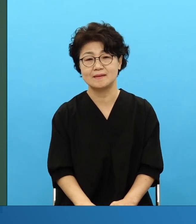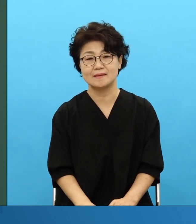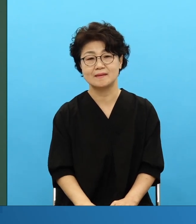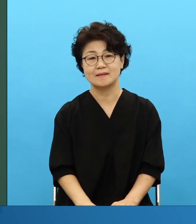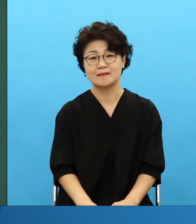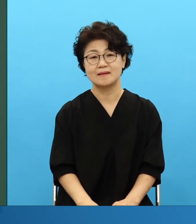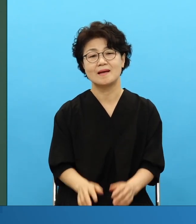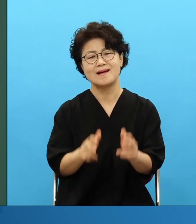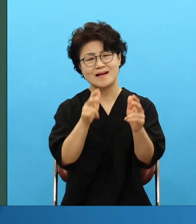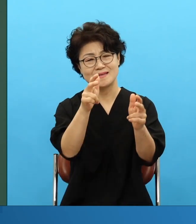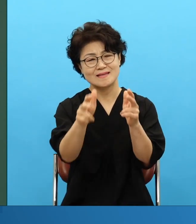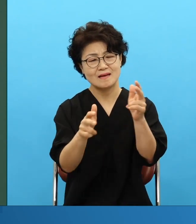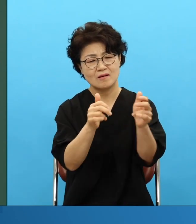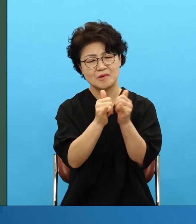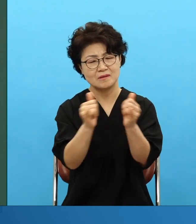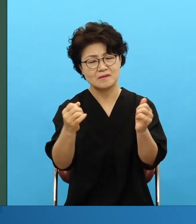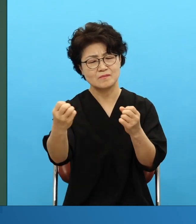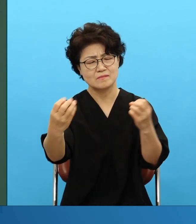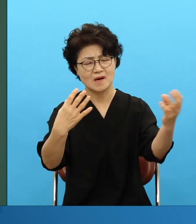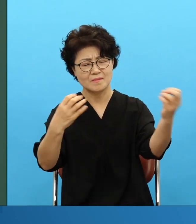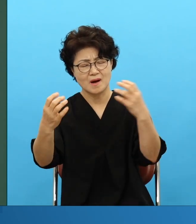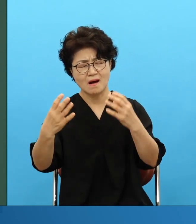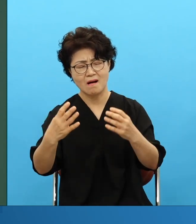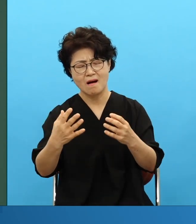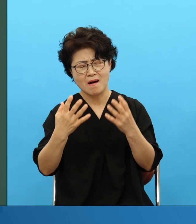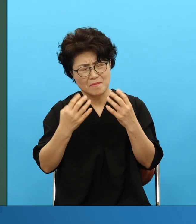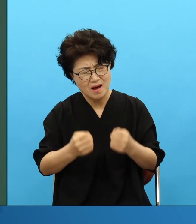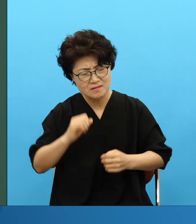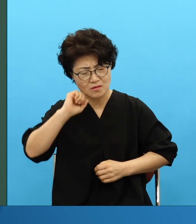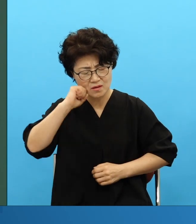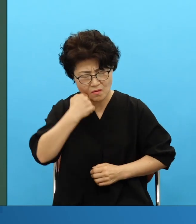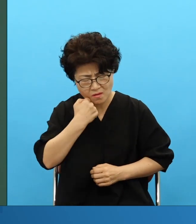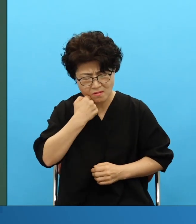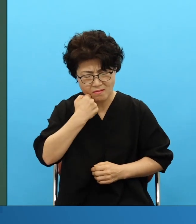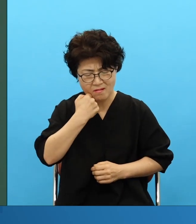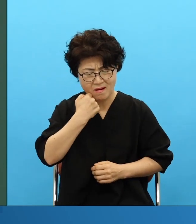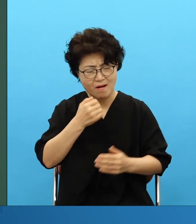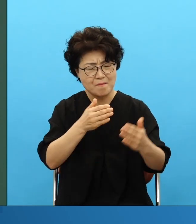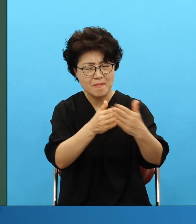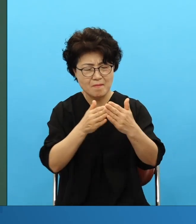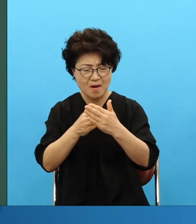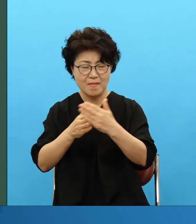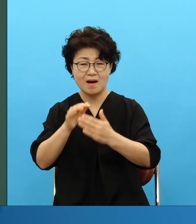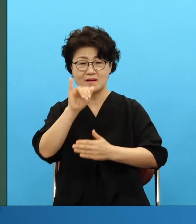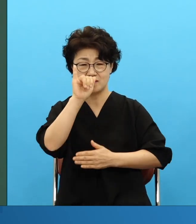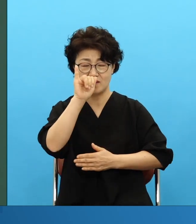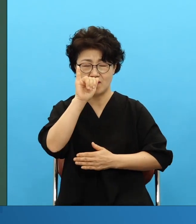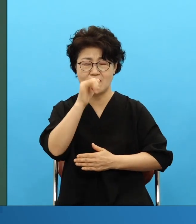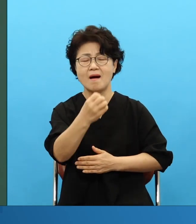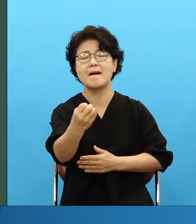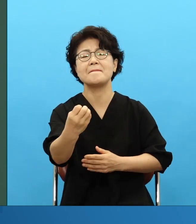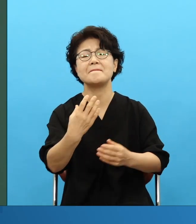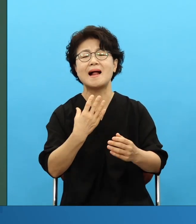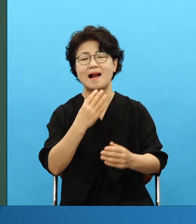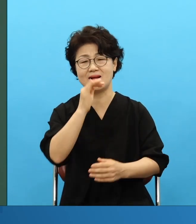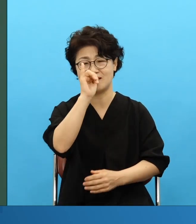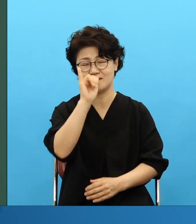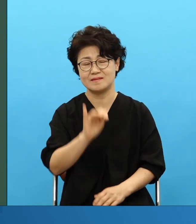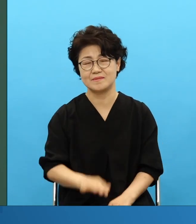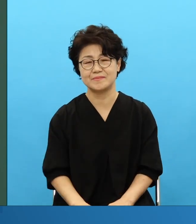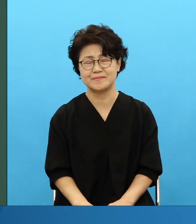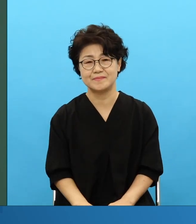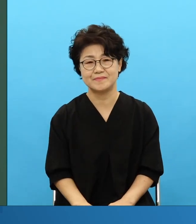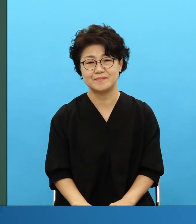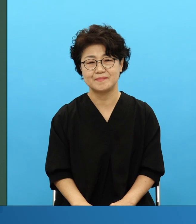이런 분들 꽤 많아요. And there are a lot of people who say their businesses are difficult, things not going well. 예, 뭐 어릴 때 젊을 때는 뭐 실패를